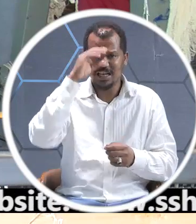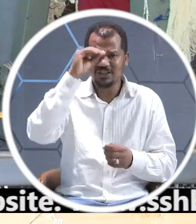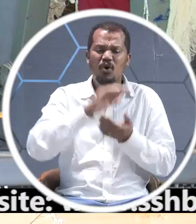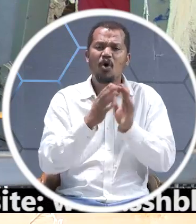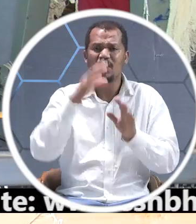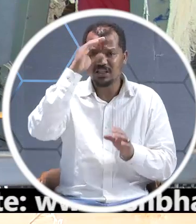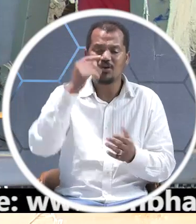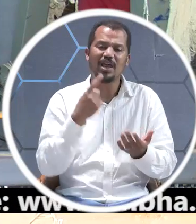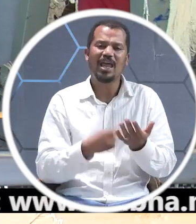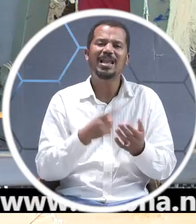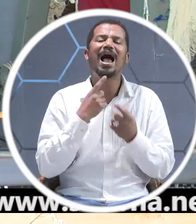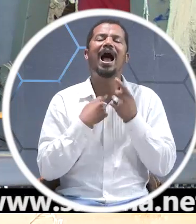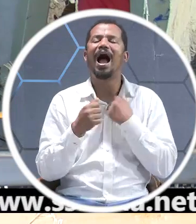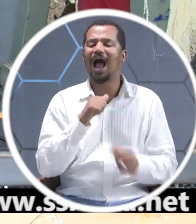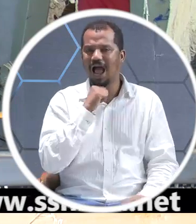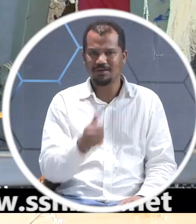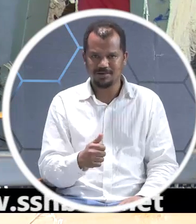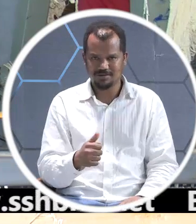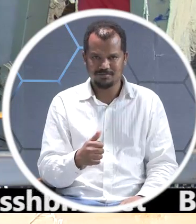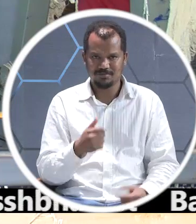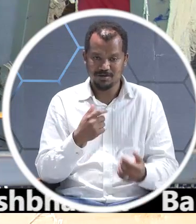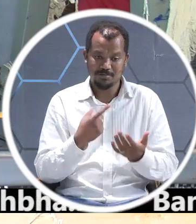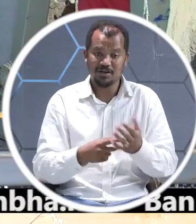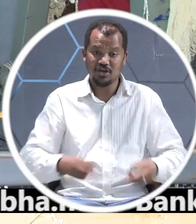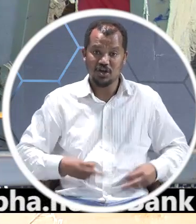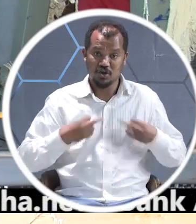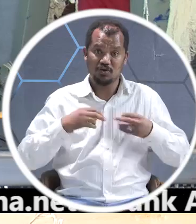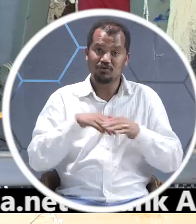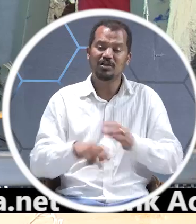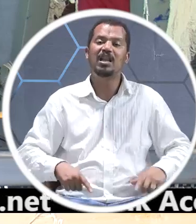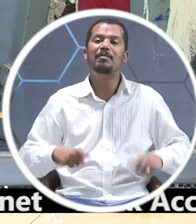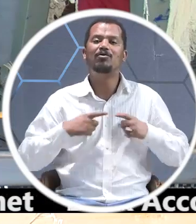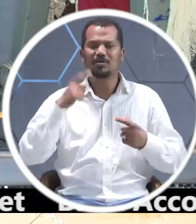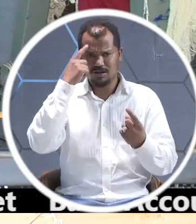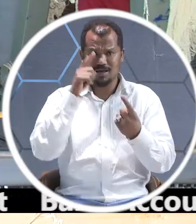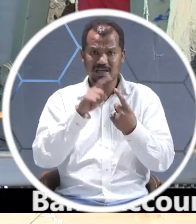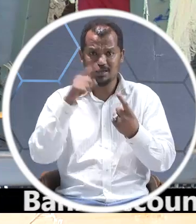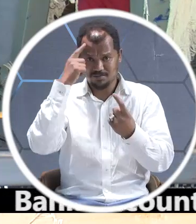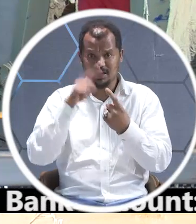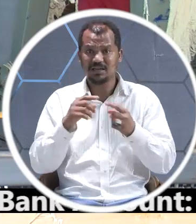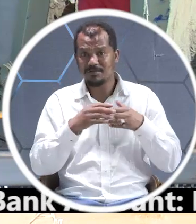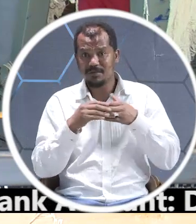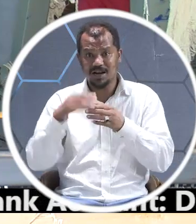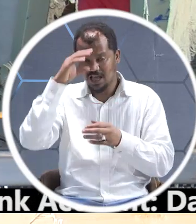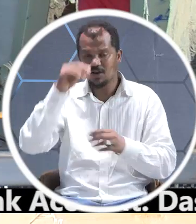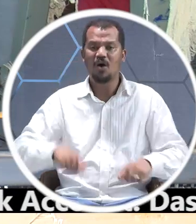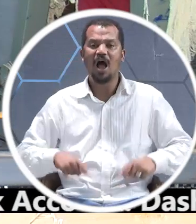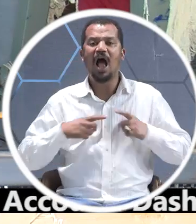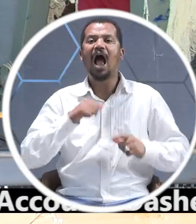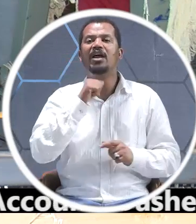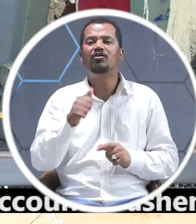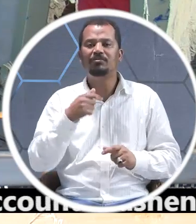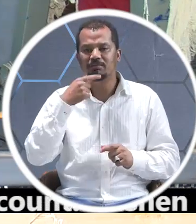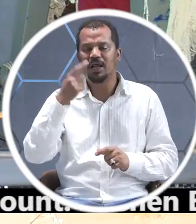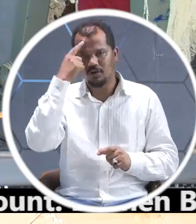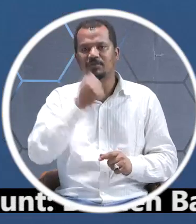سویهونه سو هنن عیم منیم بزی هیوتوستم لمنور یمی اکد با اکدیمی مراسوم عینورم